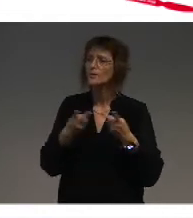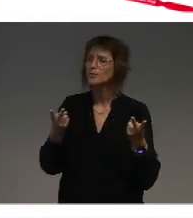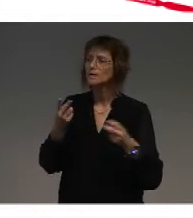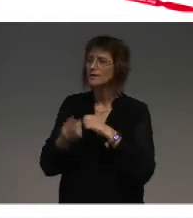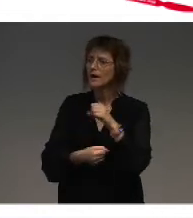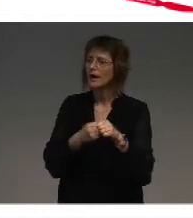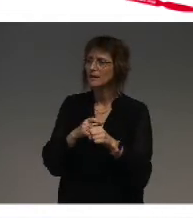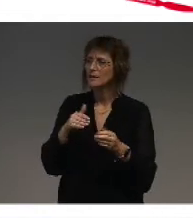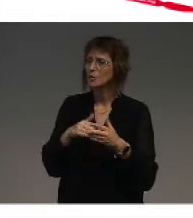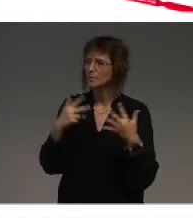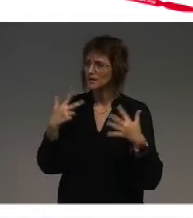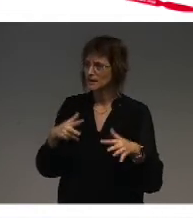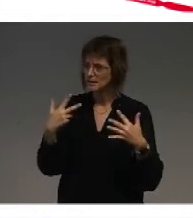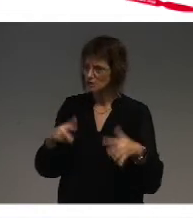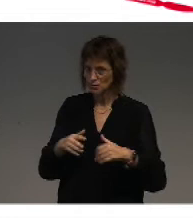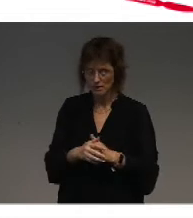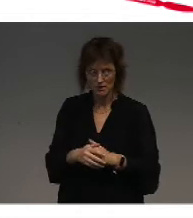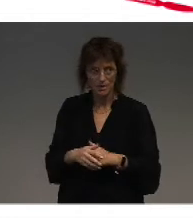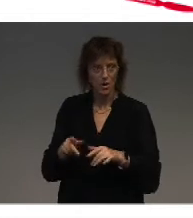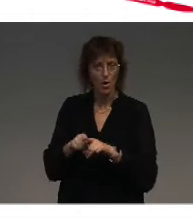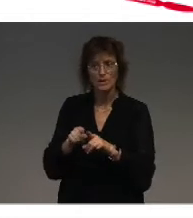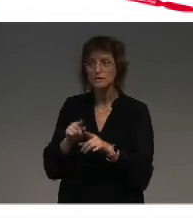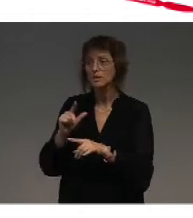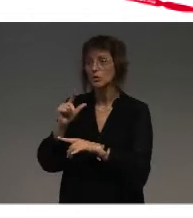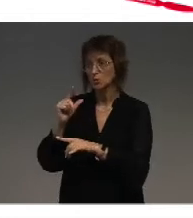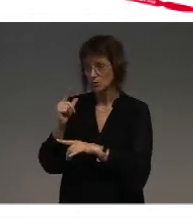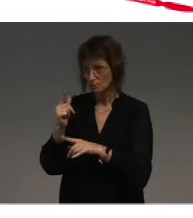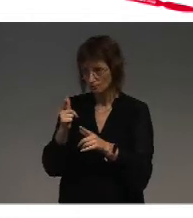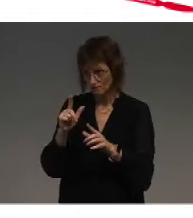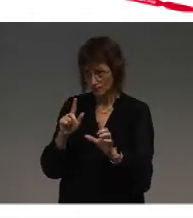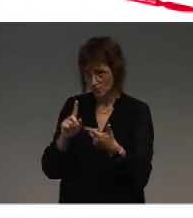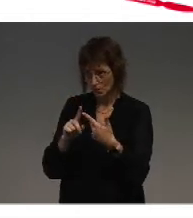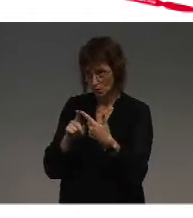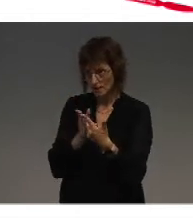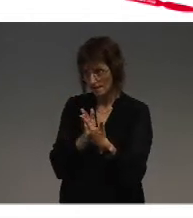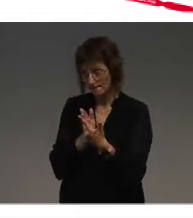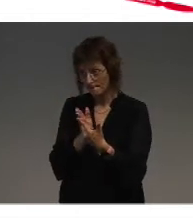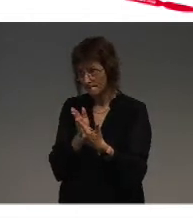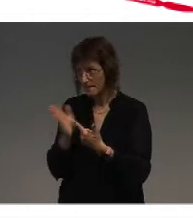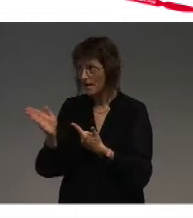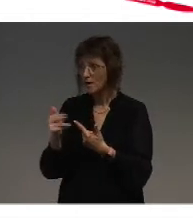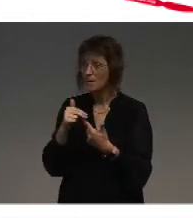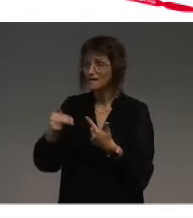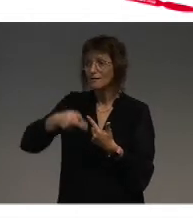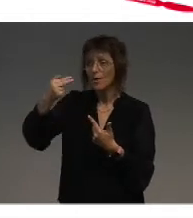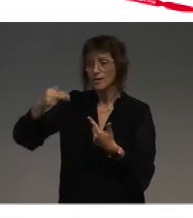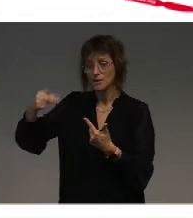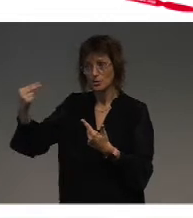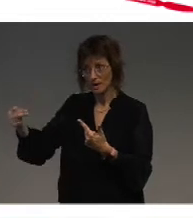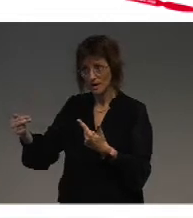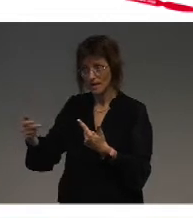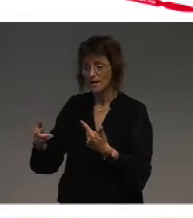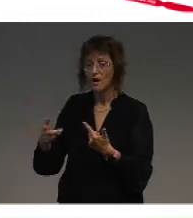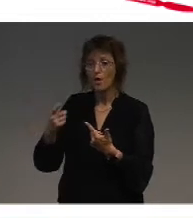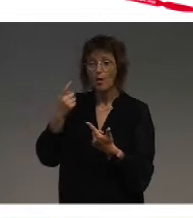puis le deuxième volet de ce travail mis en place au niveau national, c'était d'identifier